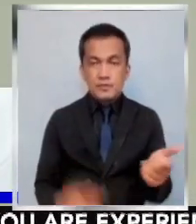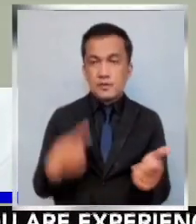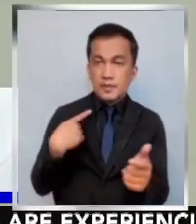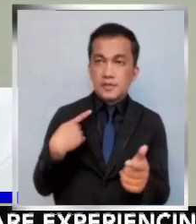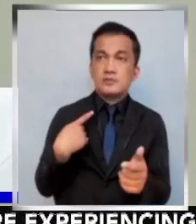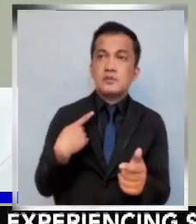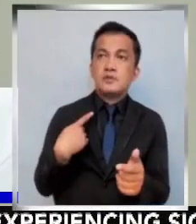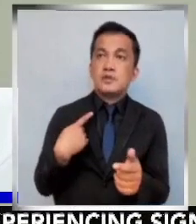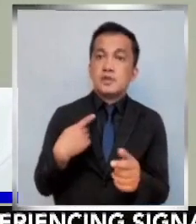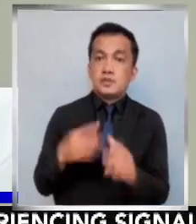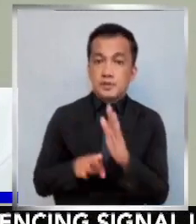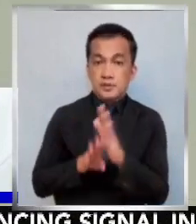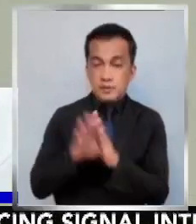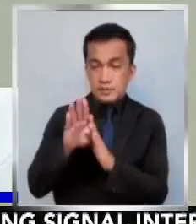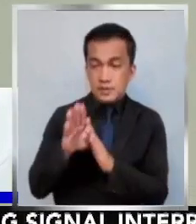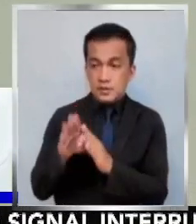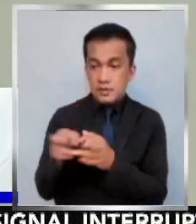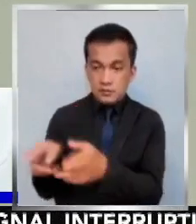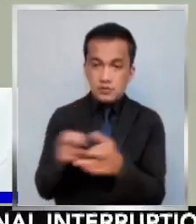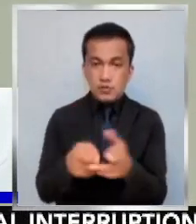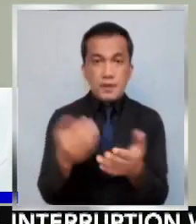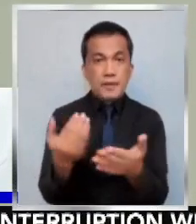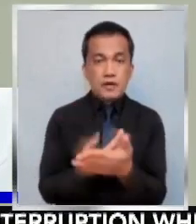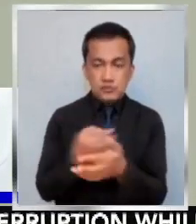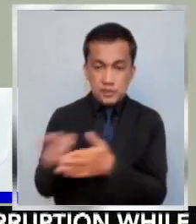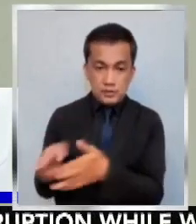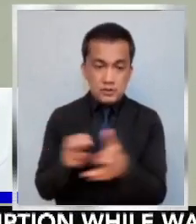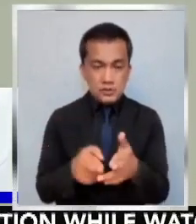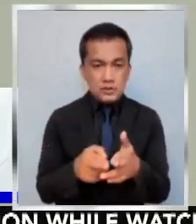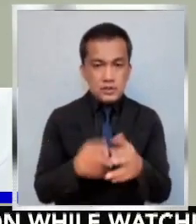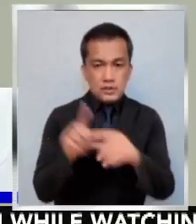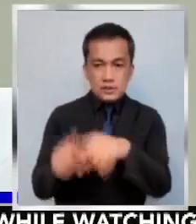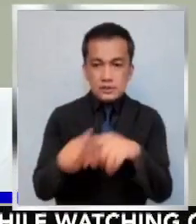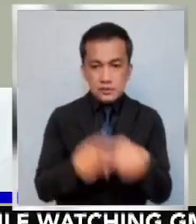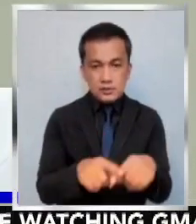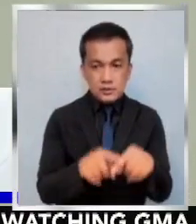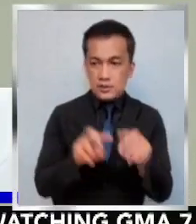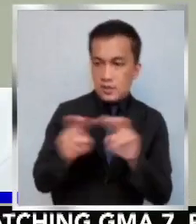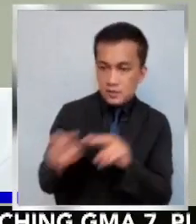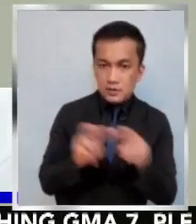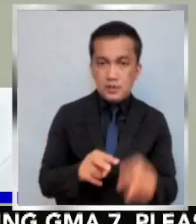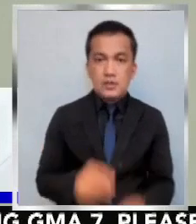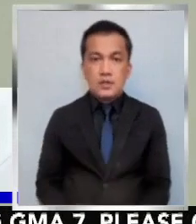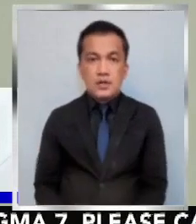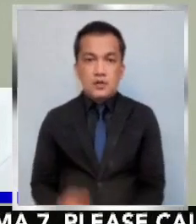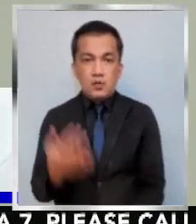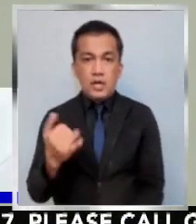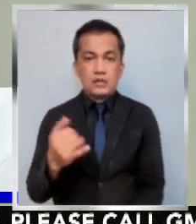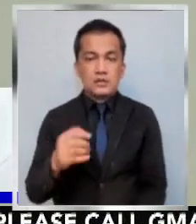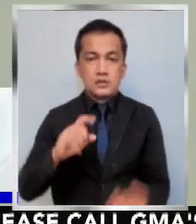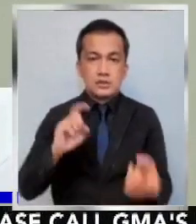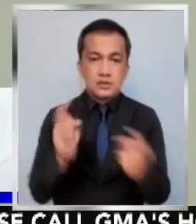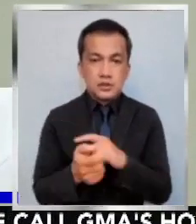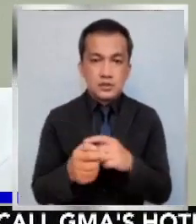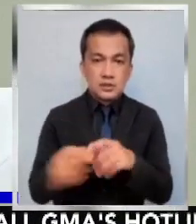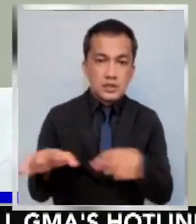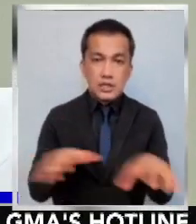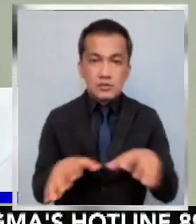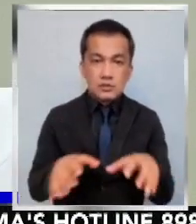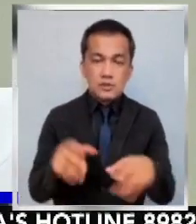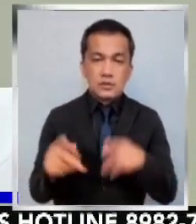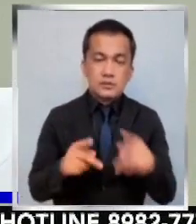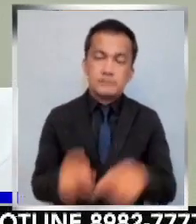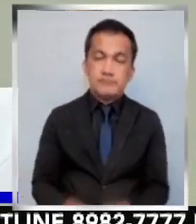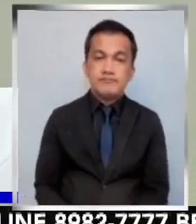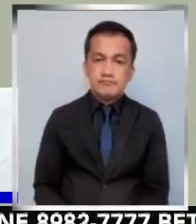routes na yung mga new routes. Based naman ito sa nakikita natin na kasi nag-iba din talaga yung movement ng tao. And then nagkaroon